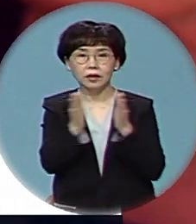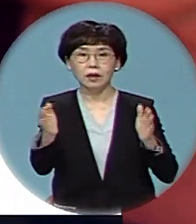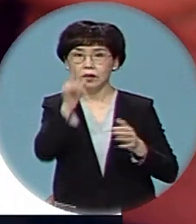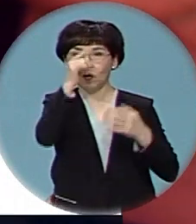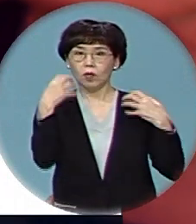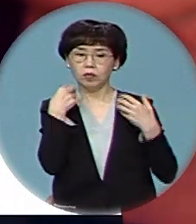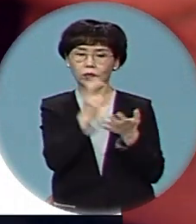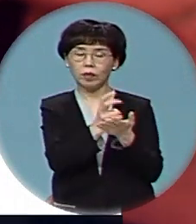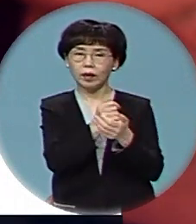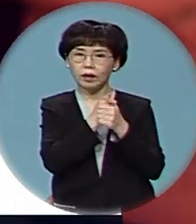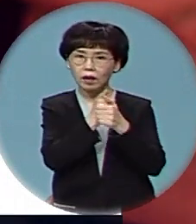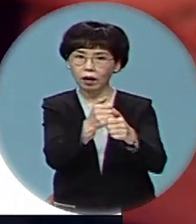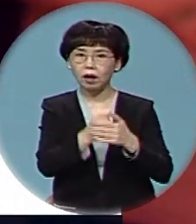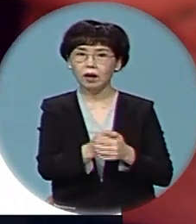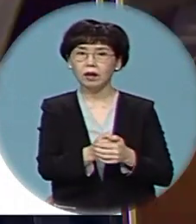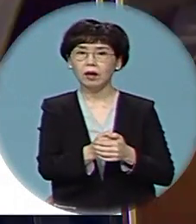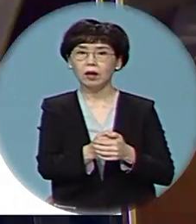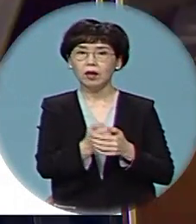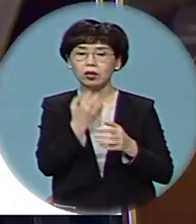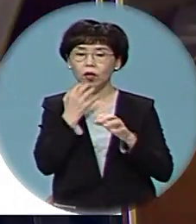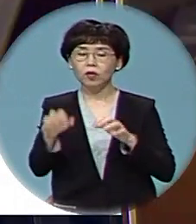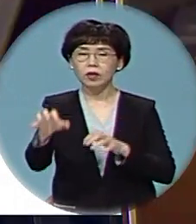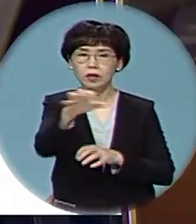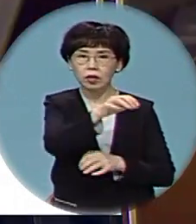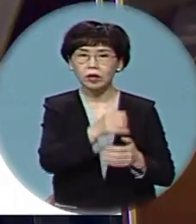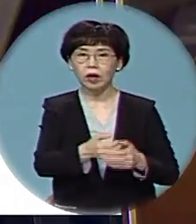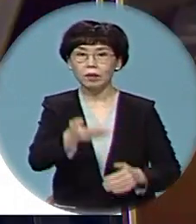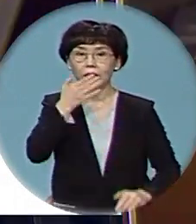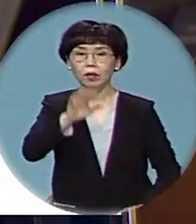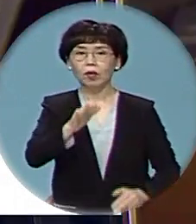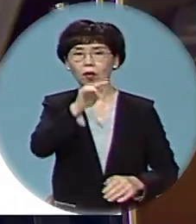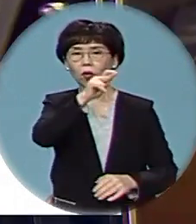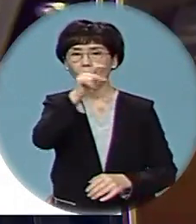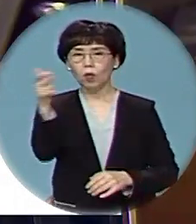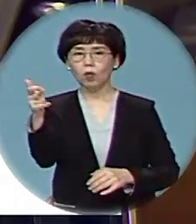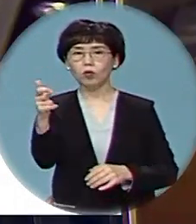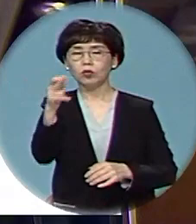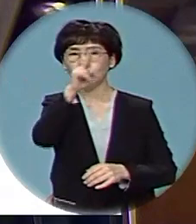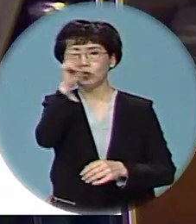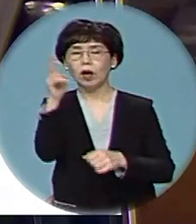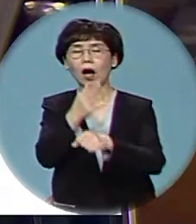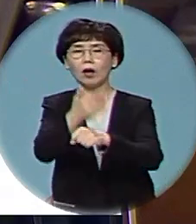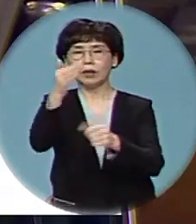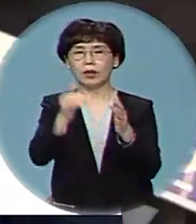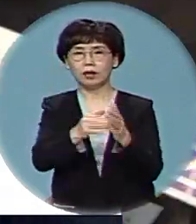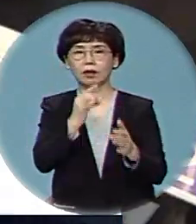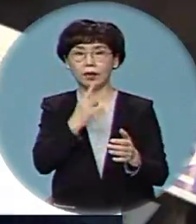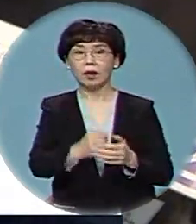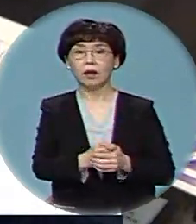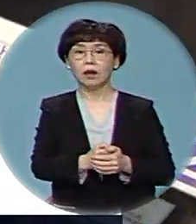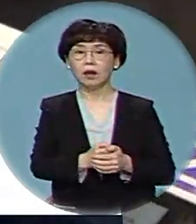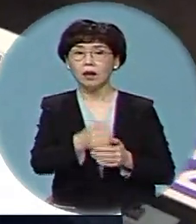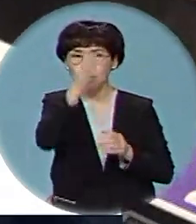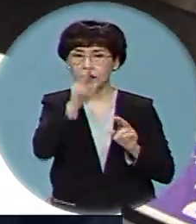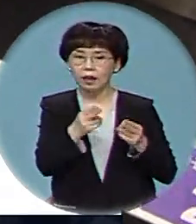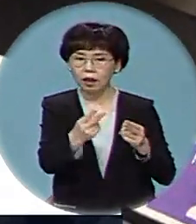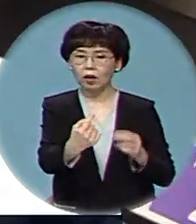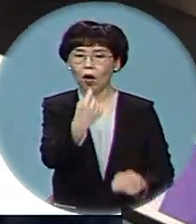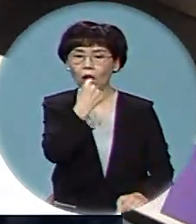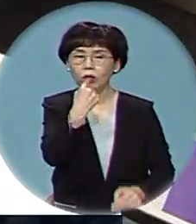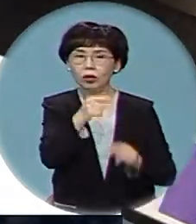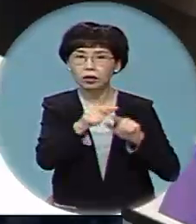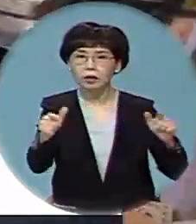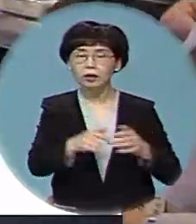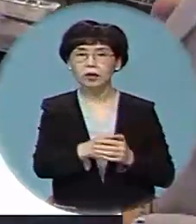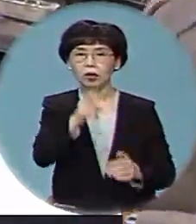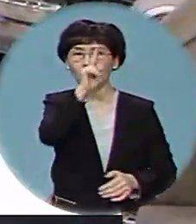지침에 따라 수도권 점포들의 출시 공간을 오후 9시까지만 운영하도록 권고했습니다. 치킨, 어묵 등 즉석